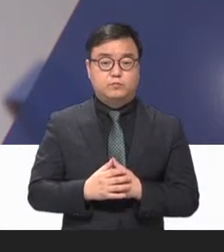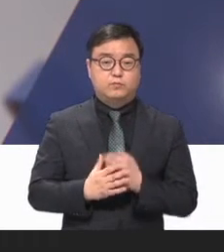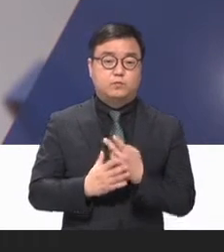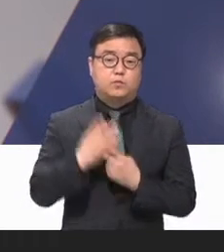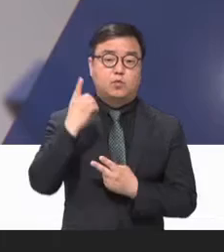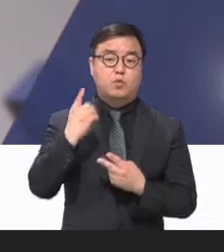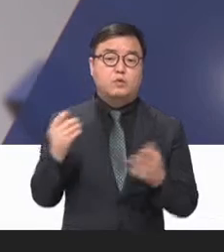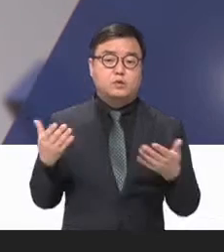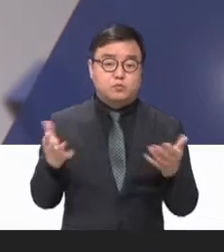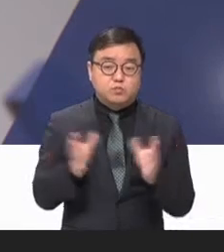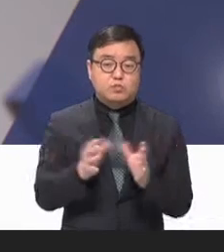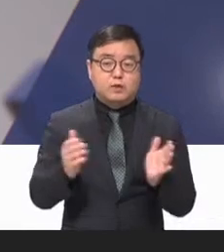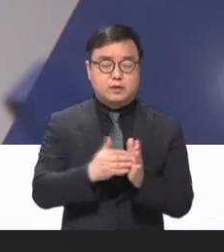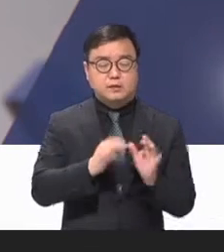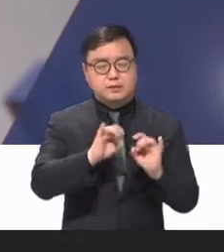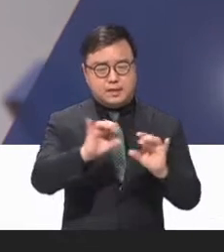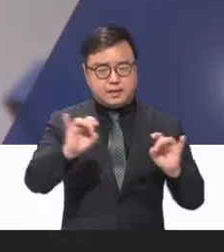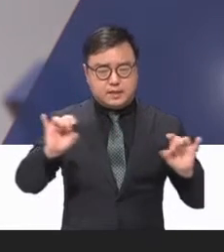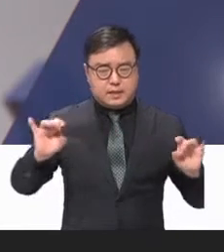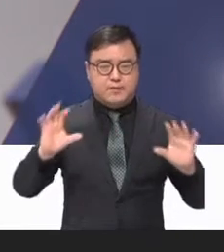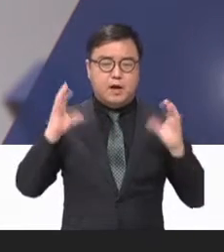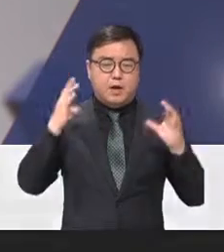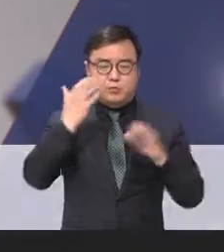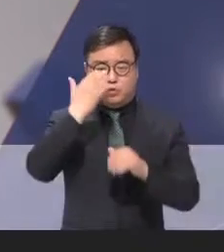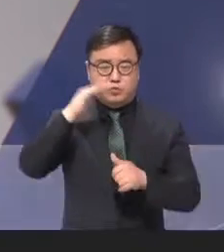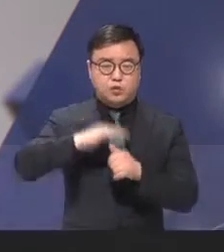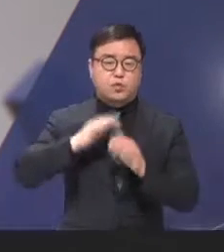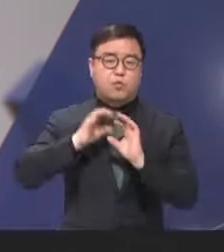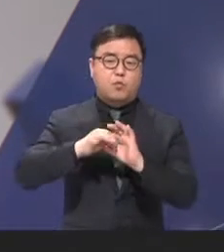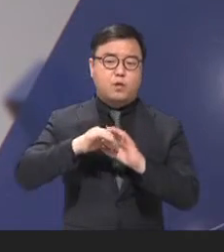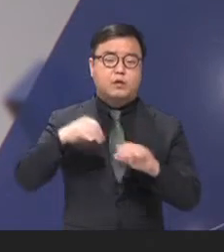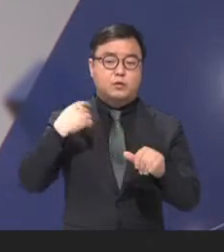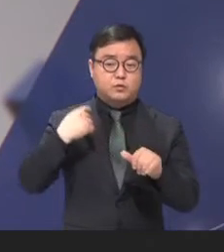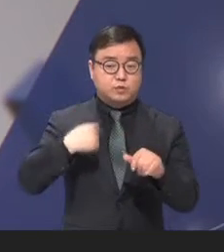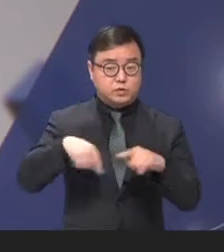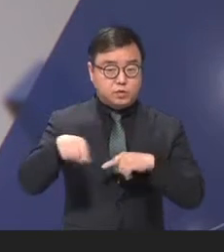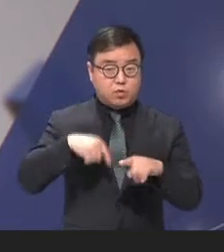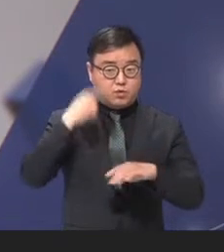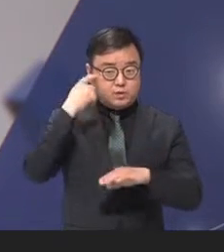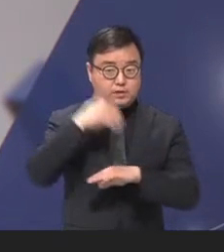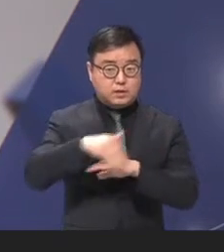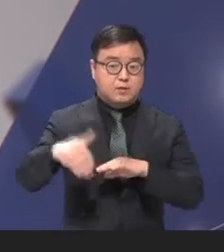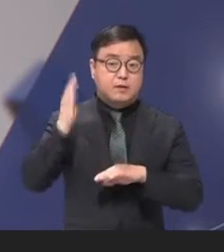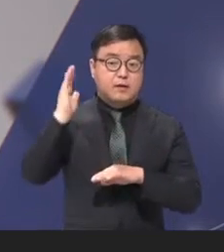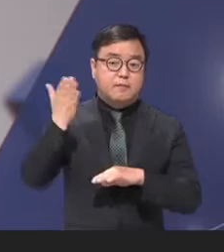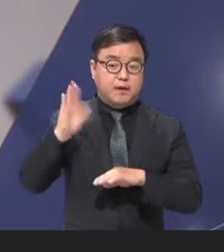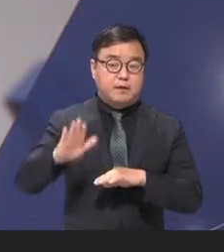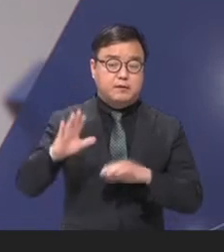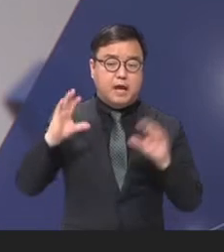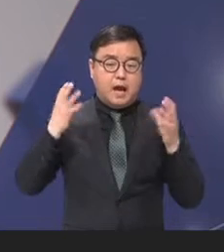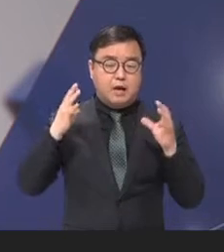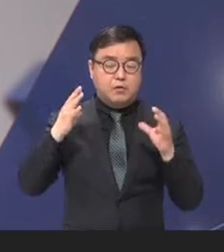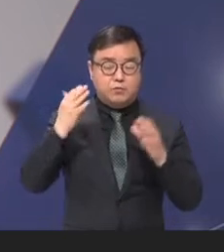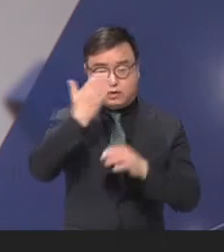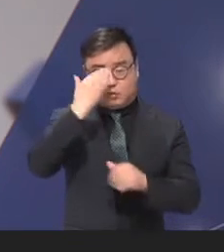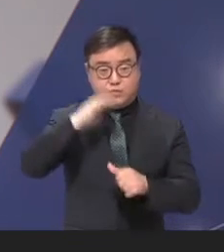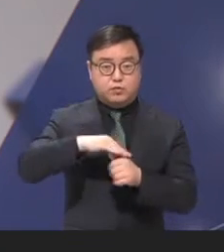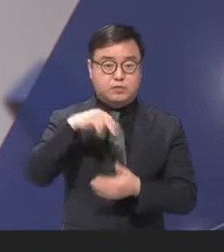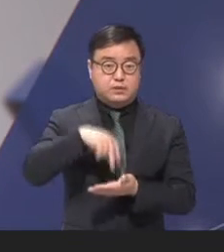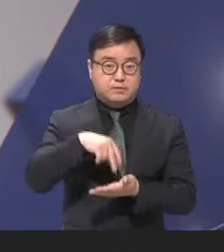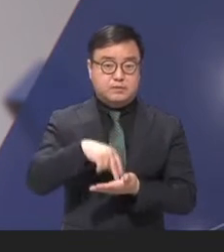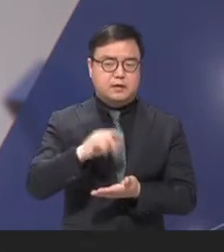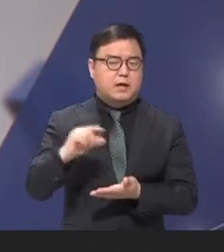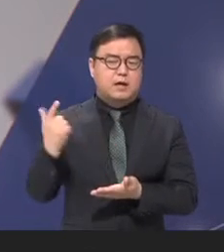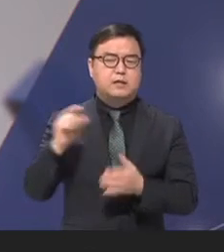통일부 등에서도 다양한 아동 청소년 관련 정책을 내놓고 있는데요. 이들 정책이 정책 수요자인 아동과 청소년의 입장이 아니라 공급자인